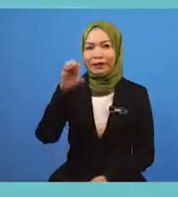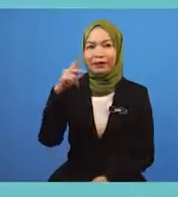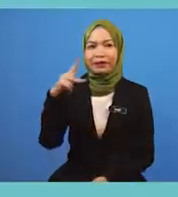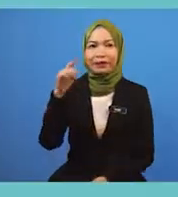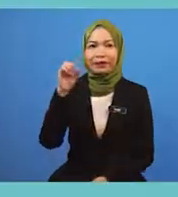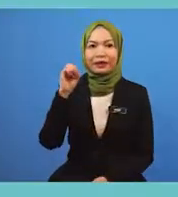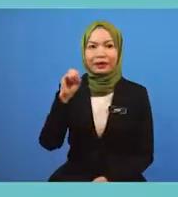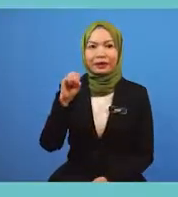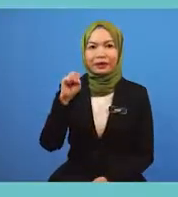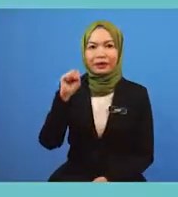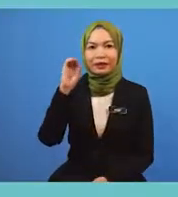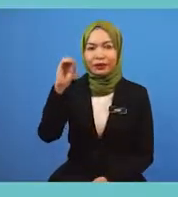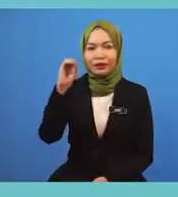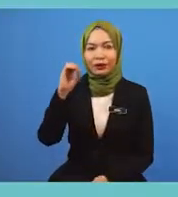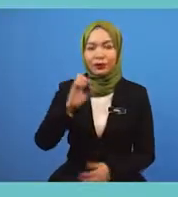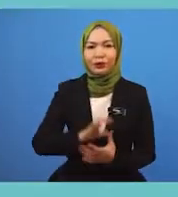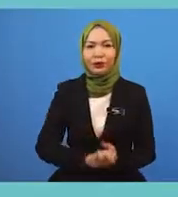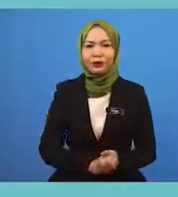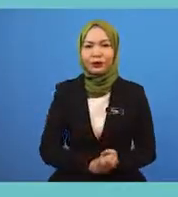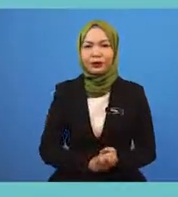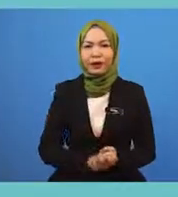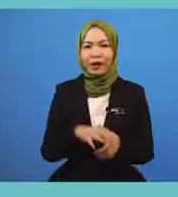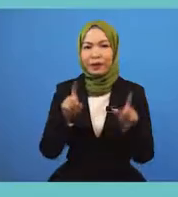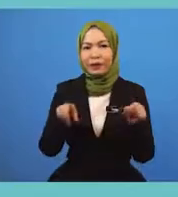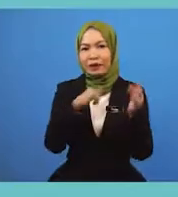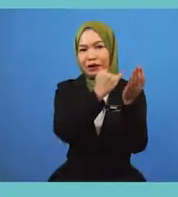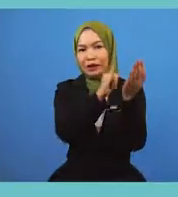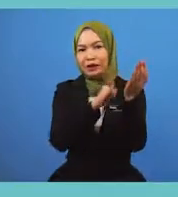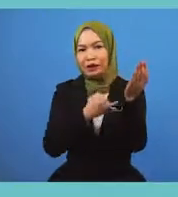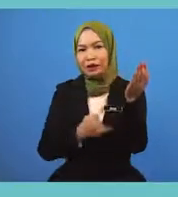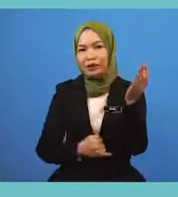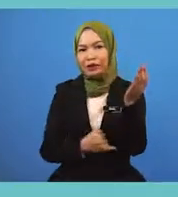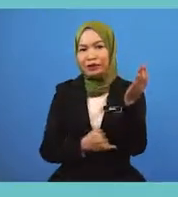murid-murid perlu melukis paksi tenaga, iaitu